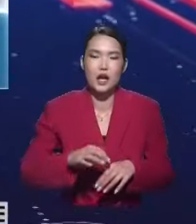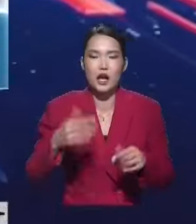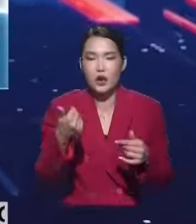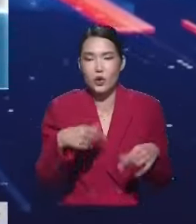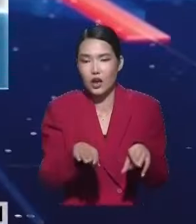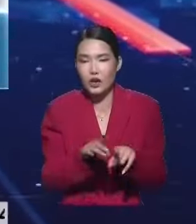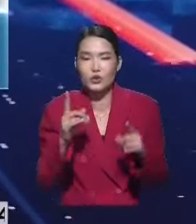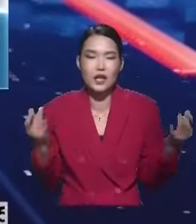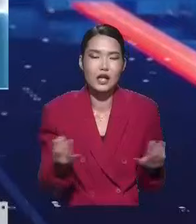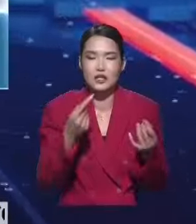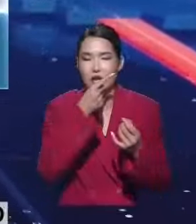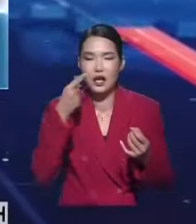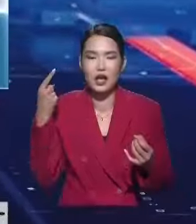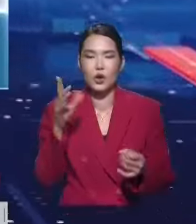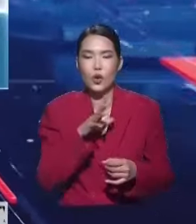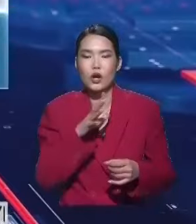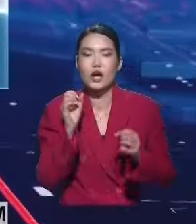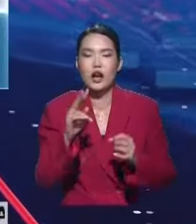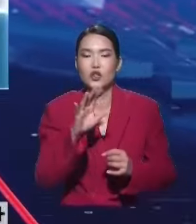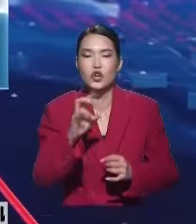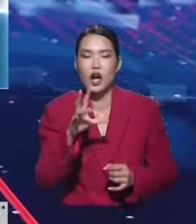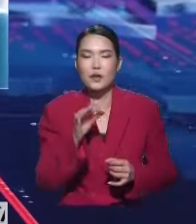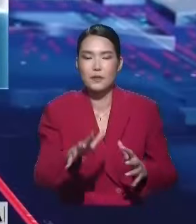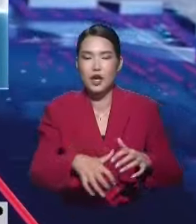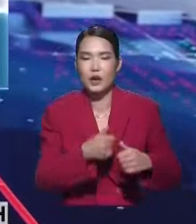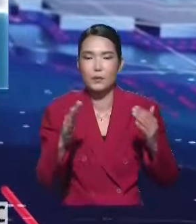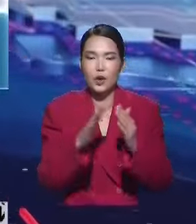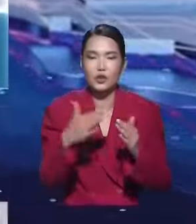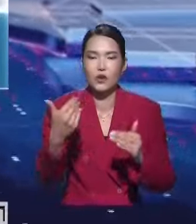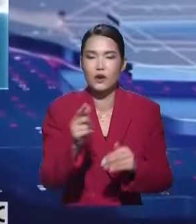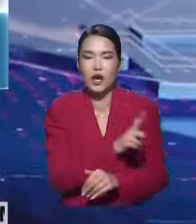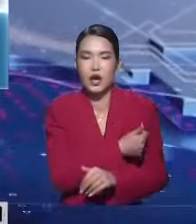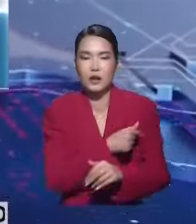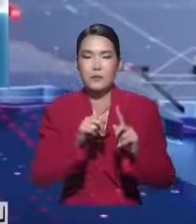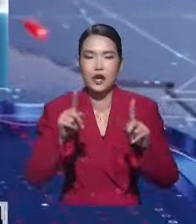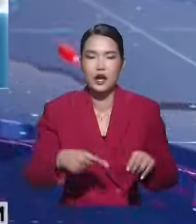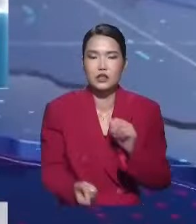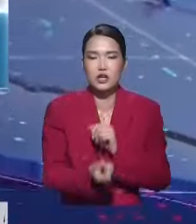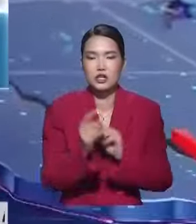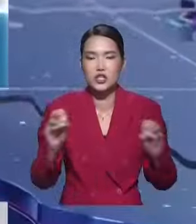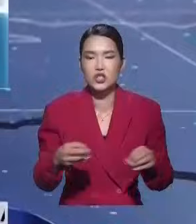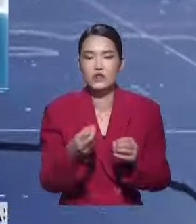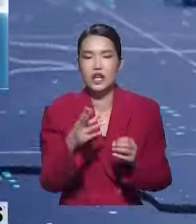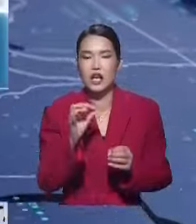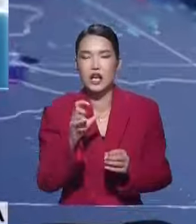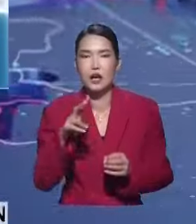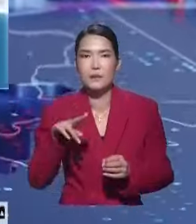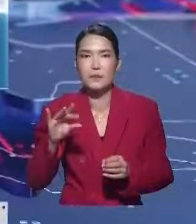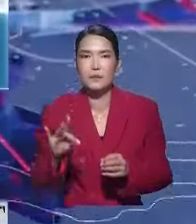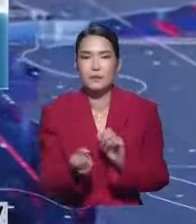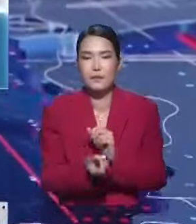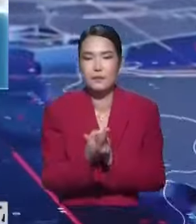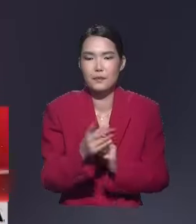что интересно. Буквально незадолго до того, как Женибека забрали из детдома, в его медицинской карте появляется свежий диагноз – задержка